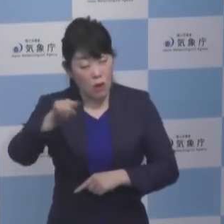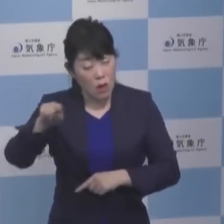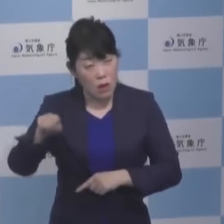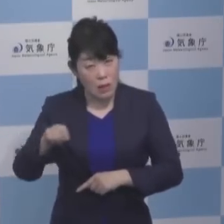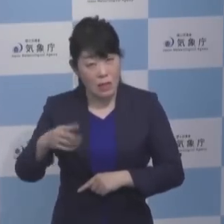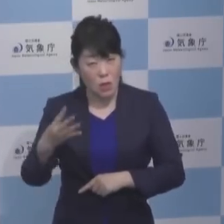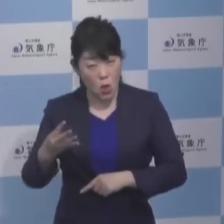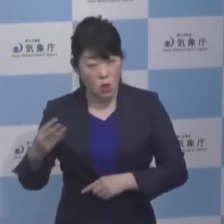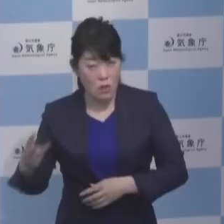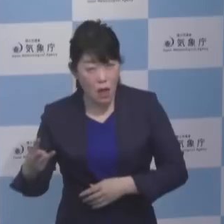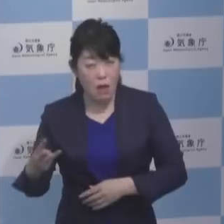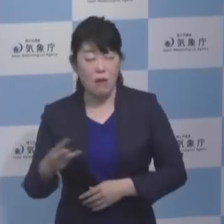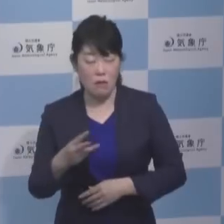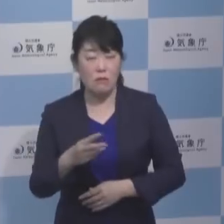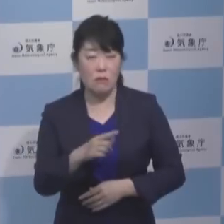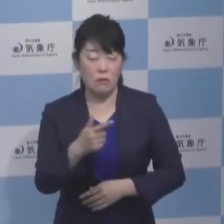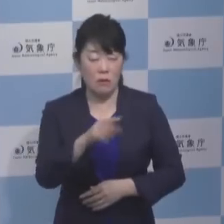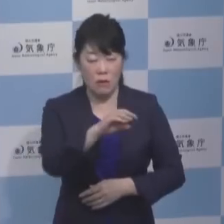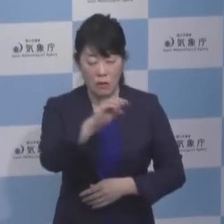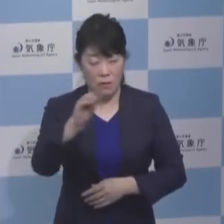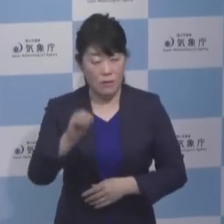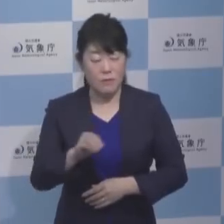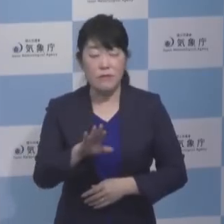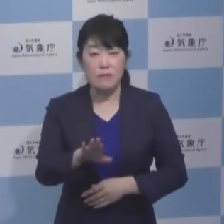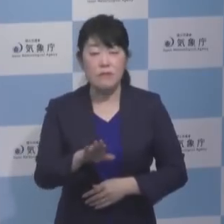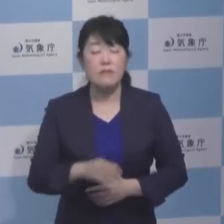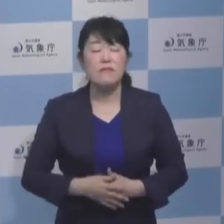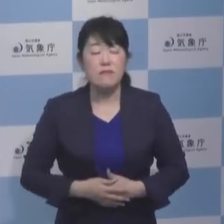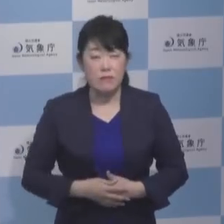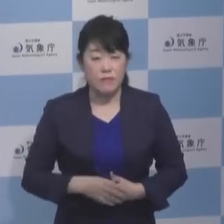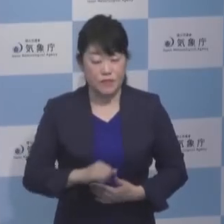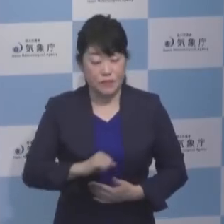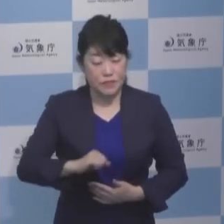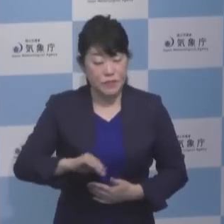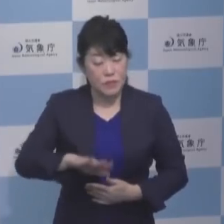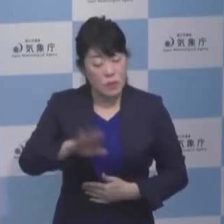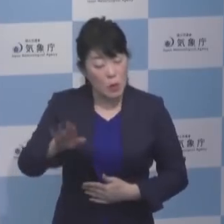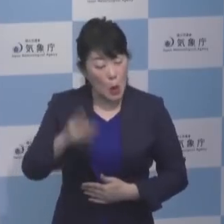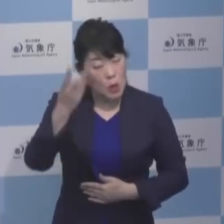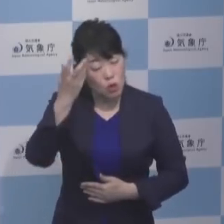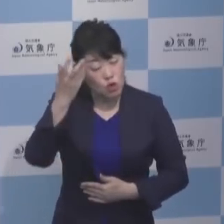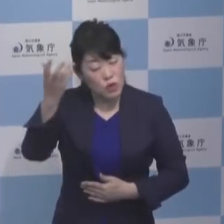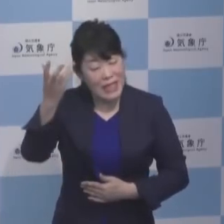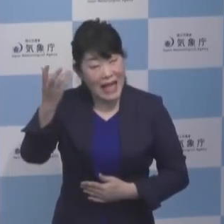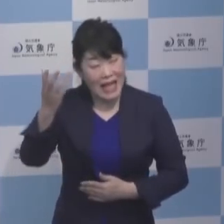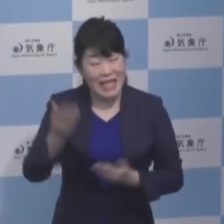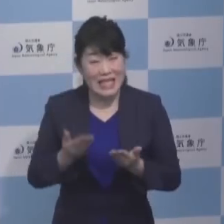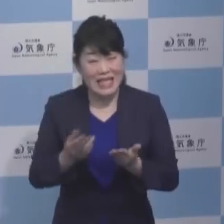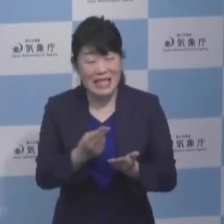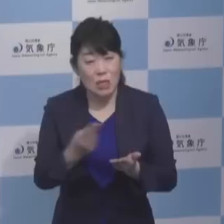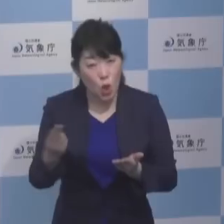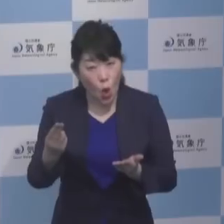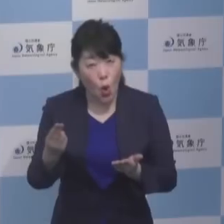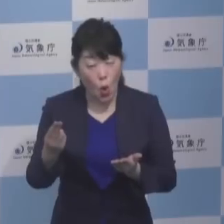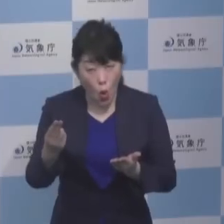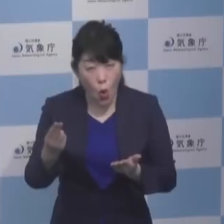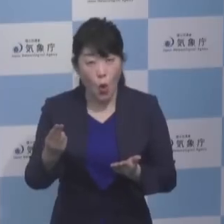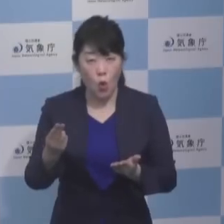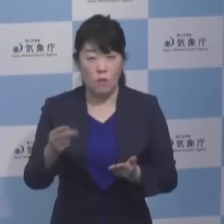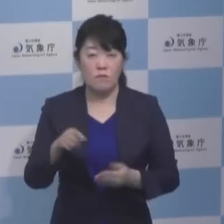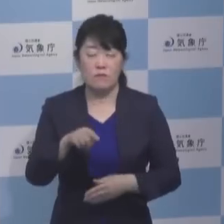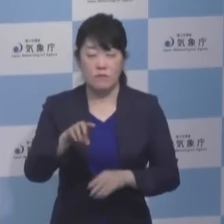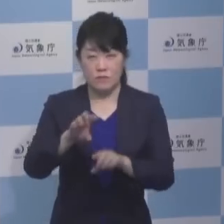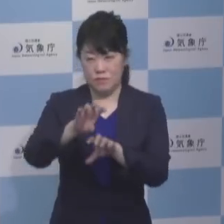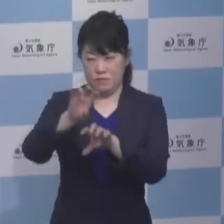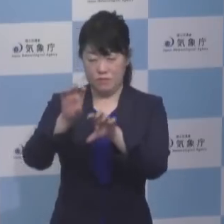4、3というのは震度ですね。で、右側が推計震度分布図、その周りの、震度の状況を推定した図